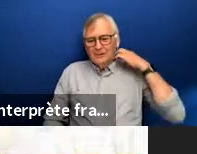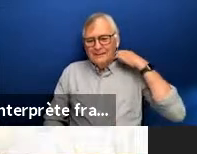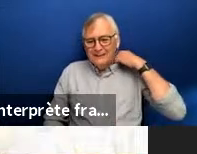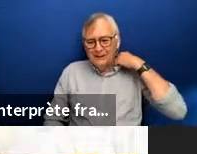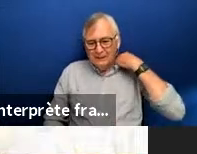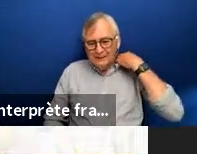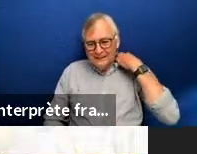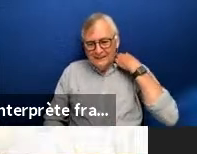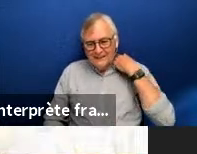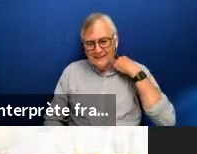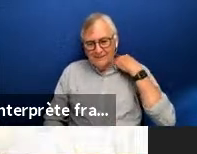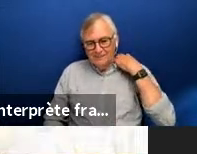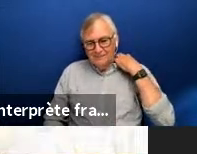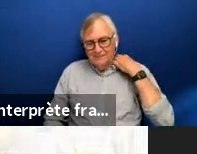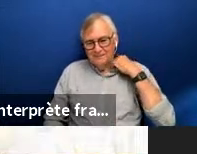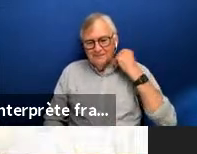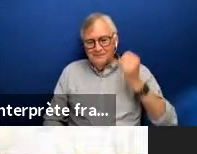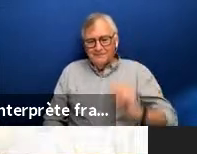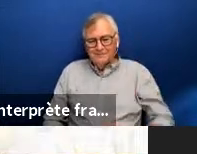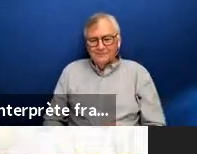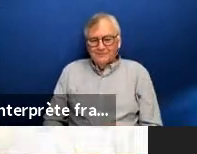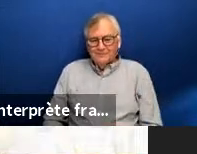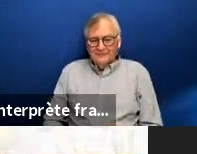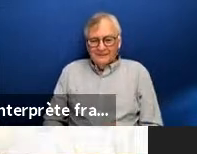Donc, on va essayer de pratiquer ça ensemble.